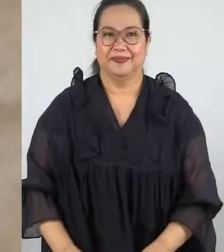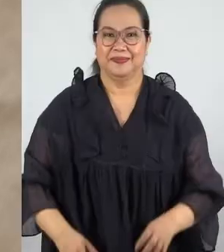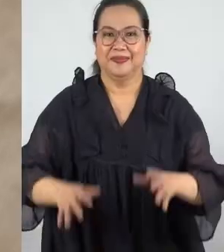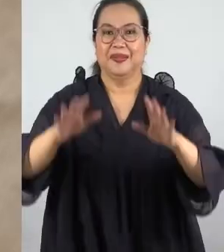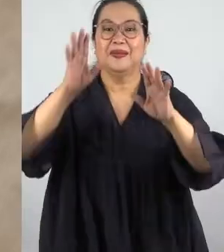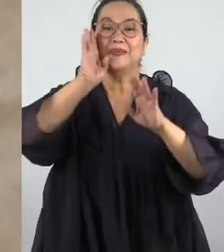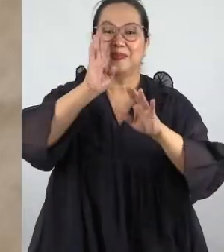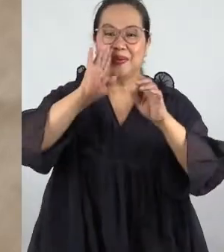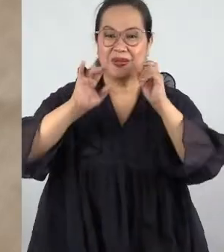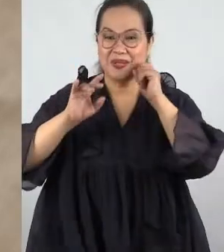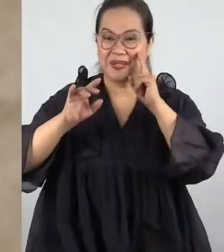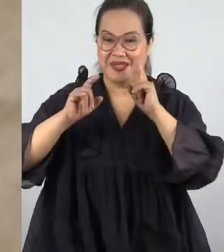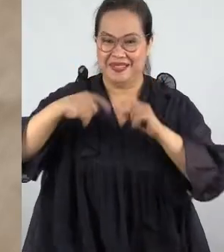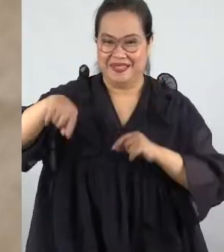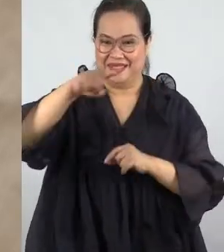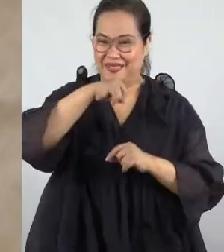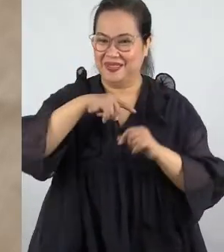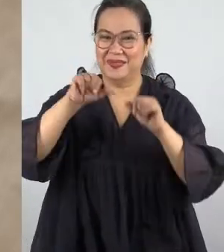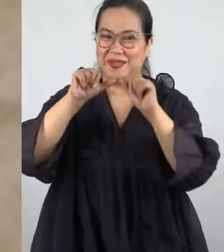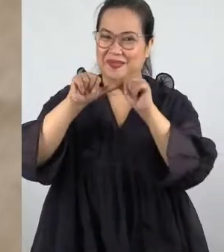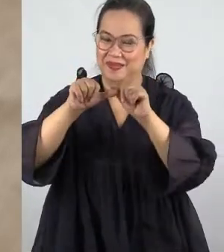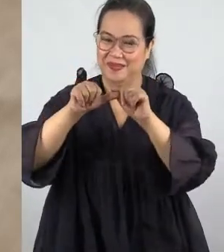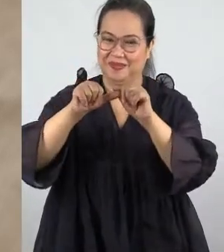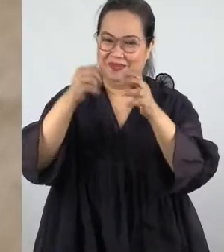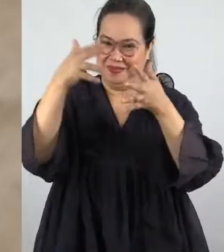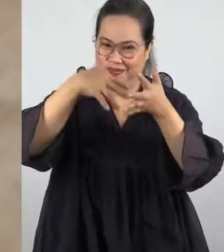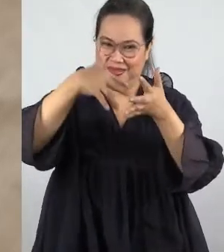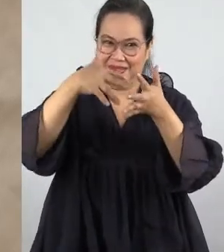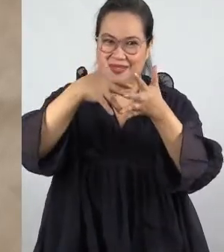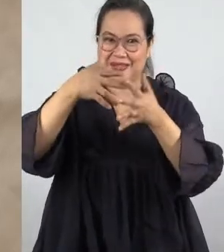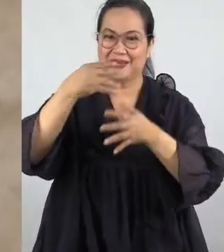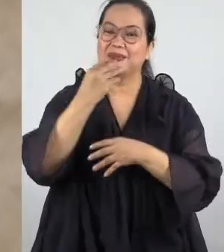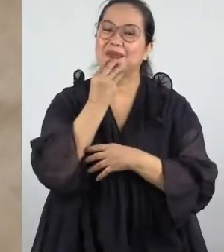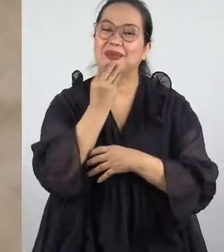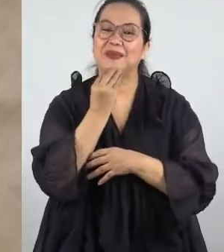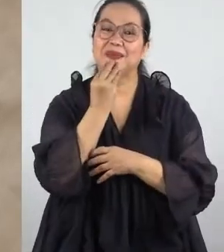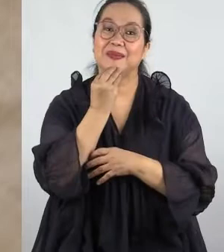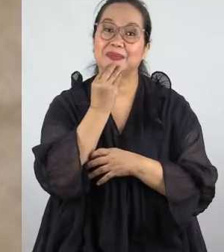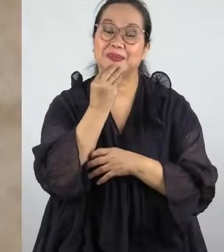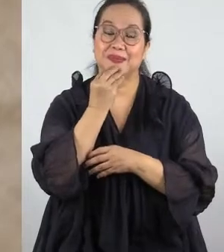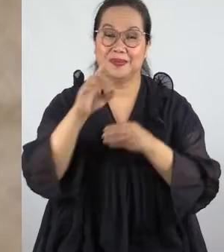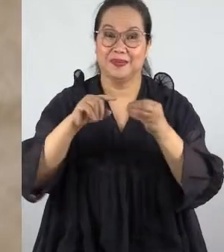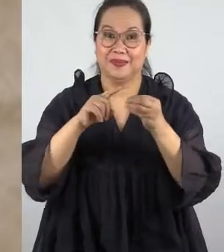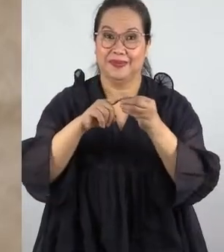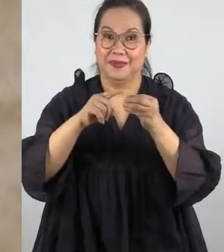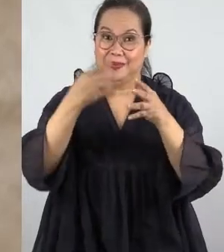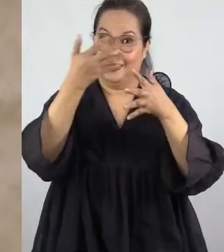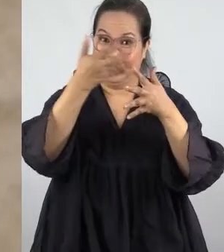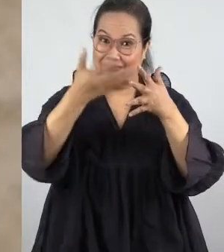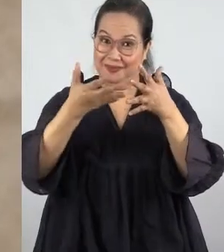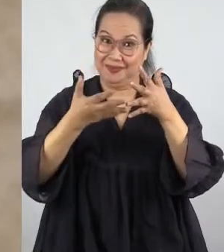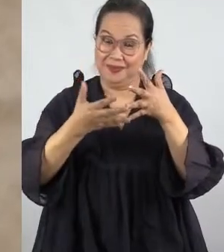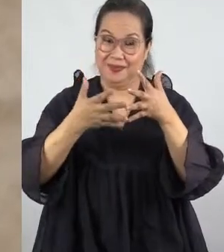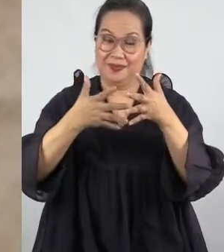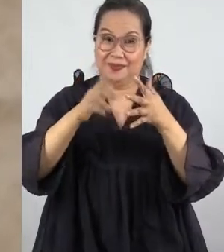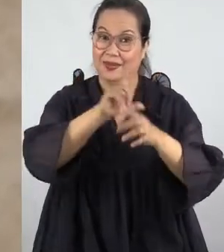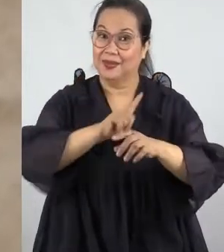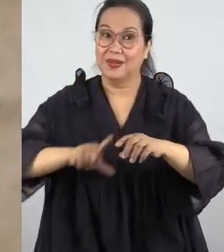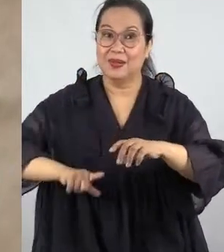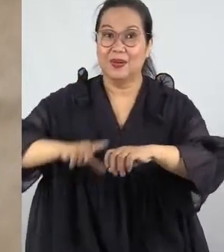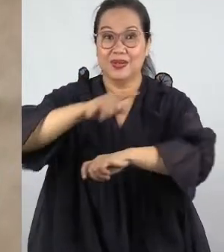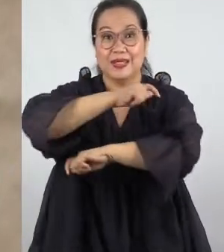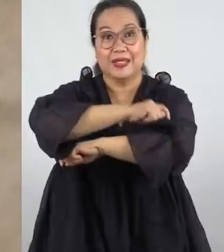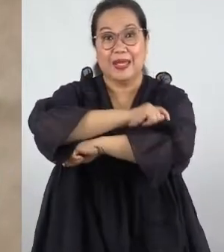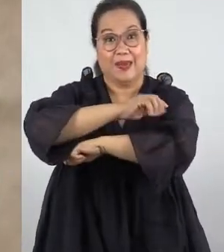Mga kapatid, tayo nagpapatuloy sa ating serye sa Aklat ng Hebreo na ginawa na nating series para sa Communion Sundays